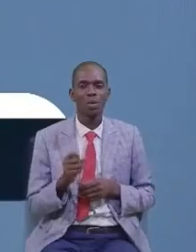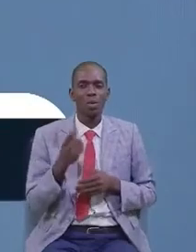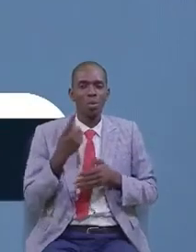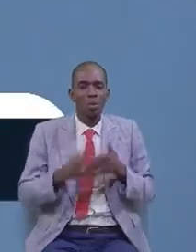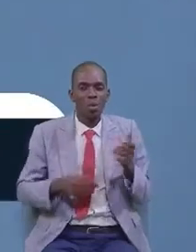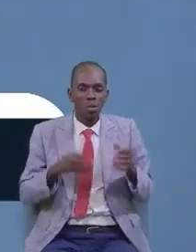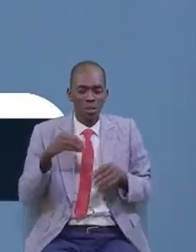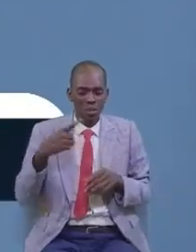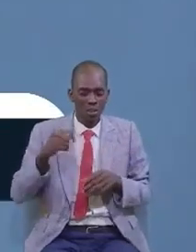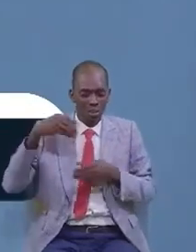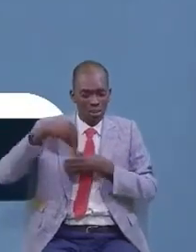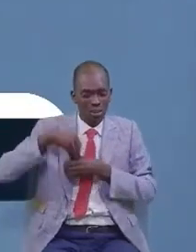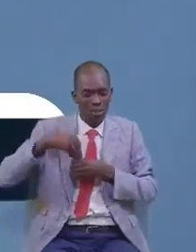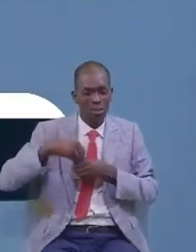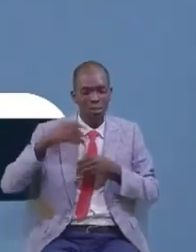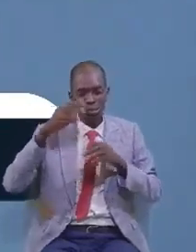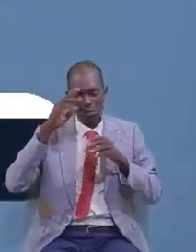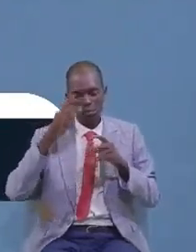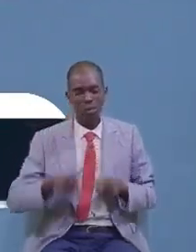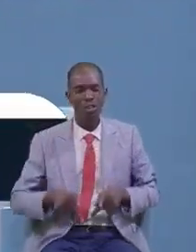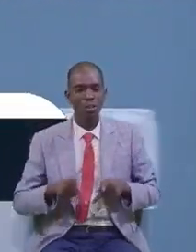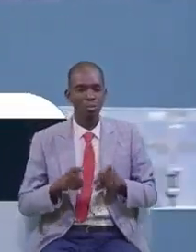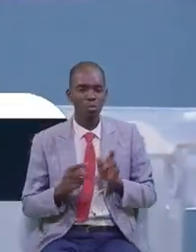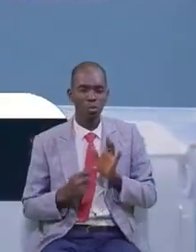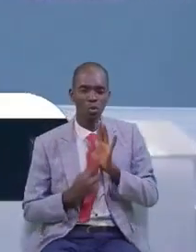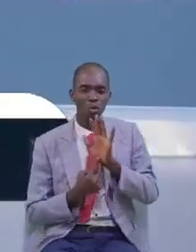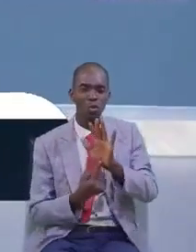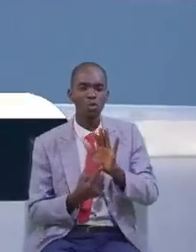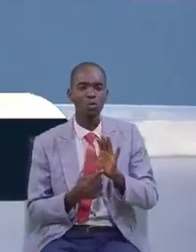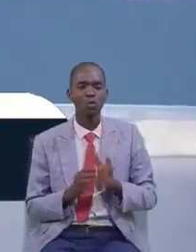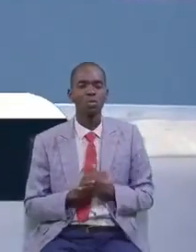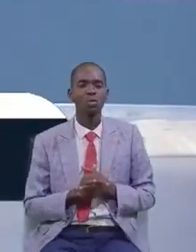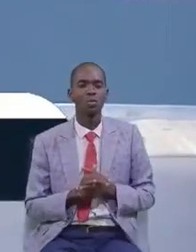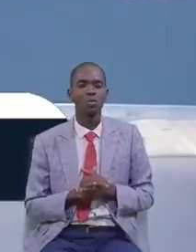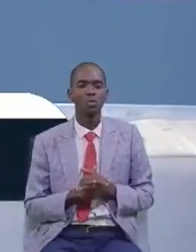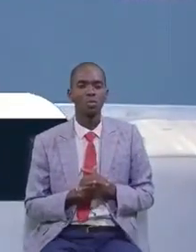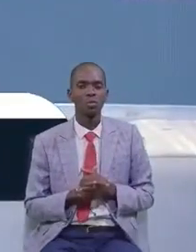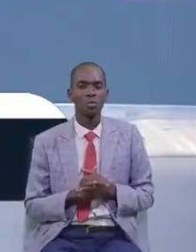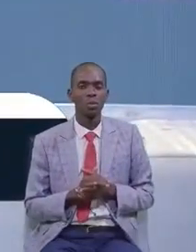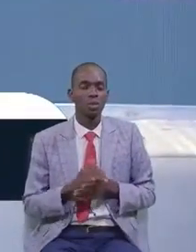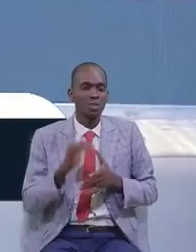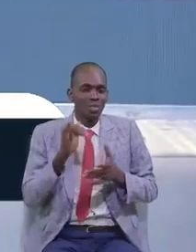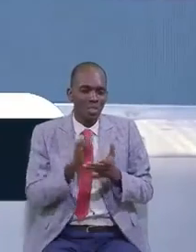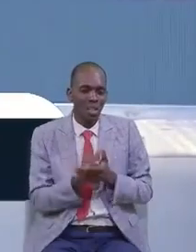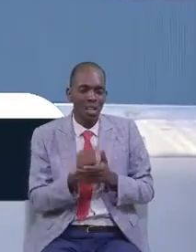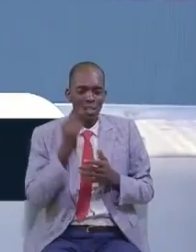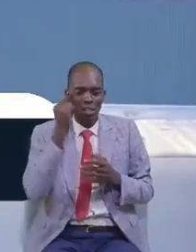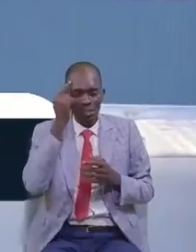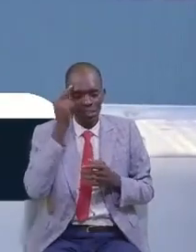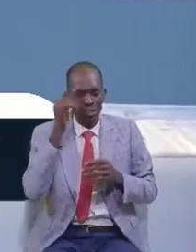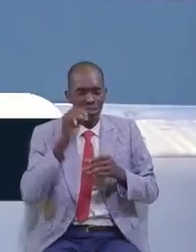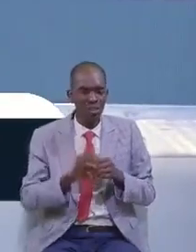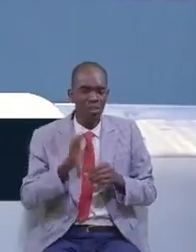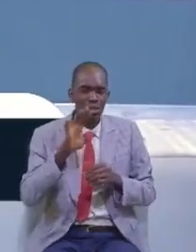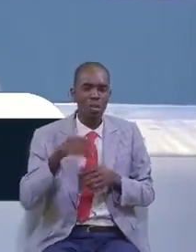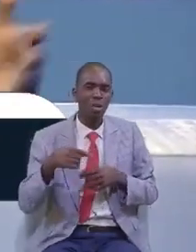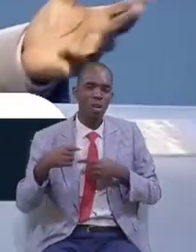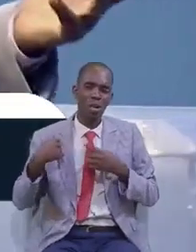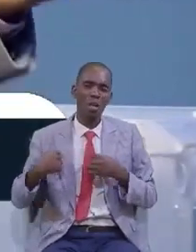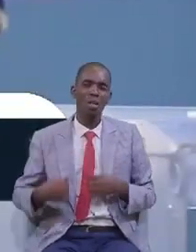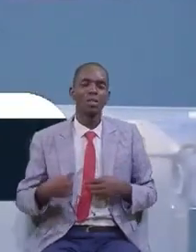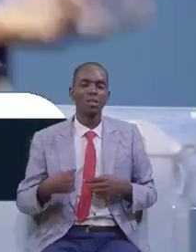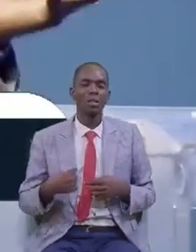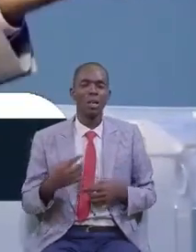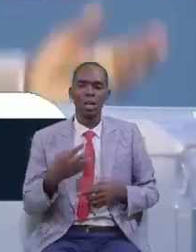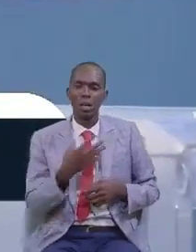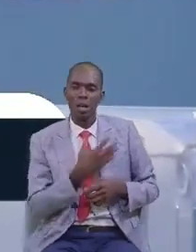inner man projects. అంతరంగ పురుషుడు దేన్ని కేంద్రీకరిస్తున్నాడు. Thoughts in your heart. ఆలోచనలు మీ హృదయంలో ఉంటాయి. Can